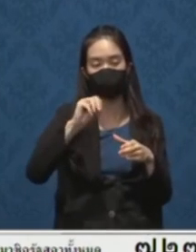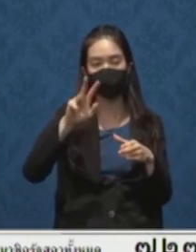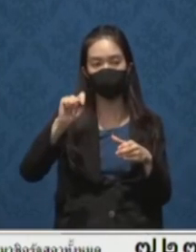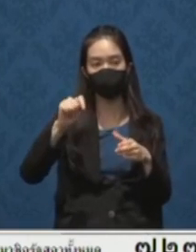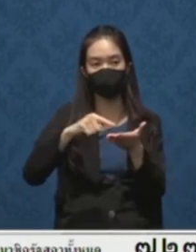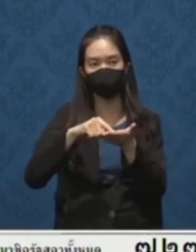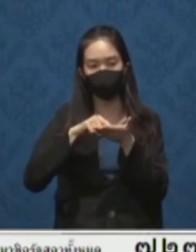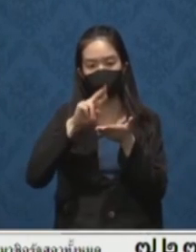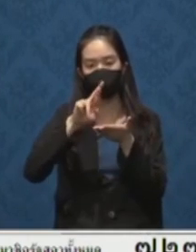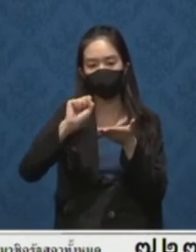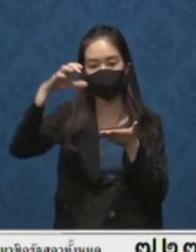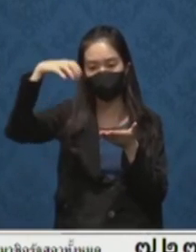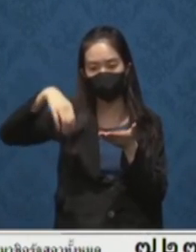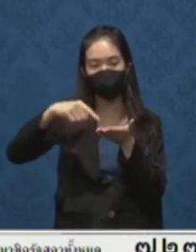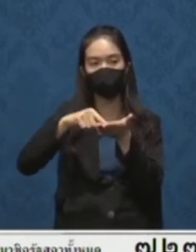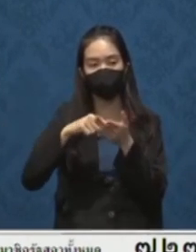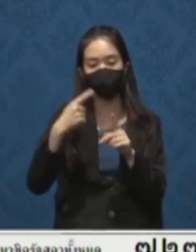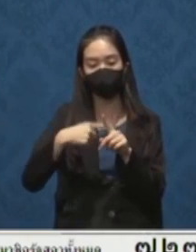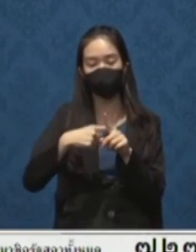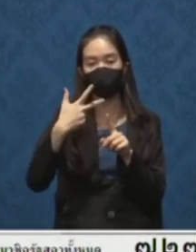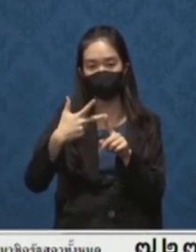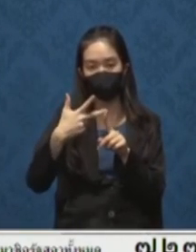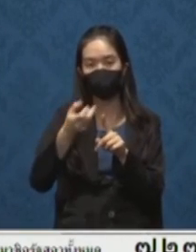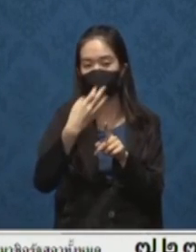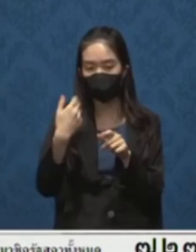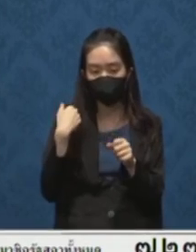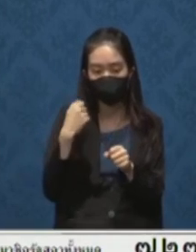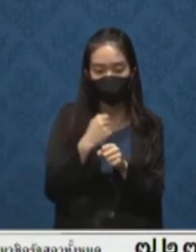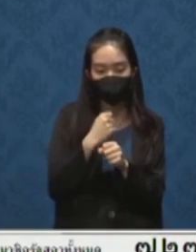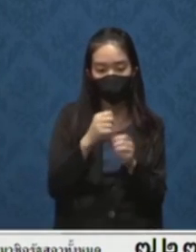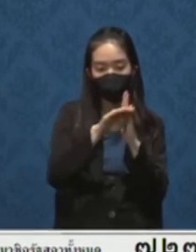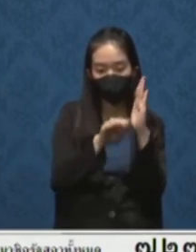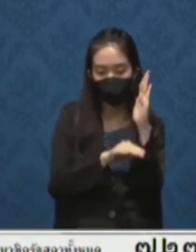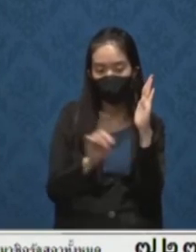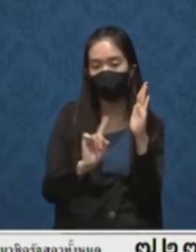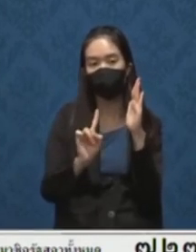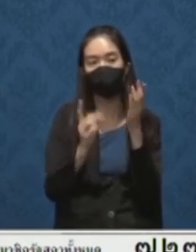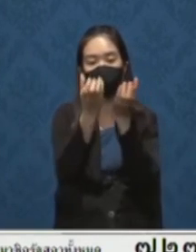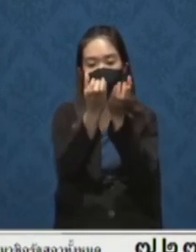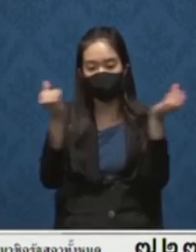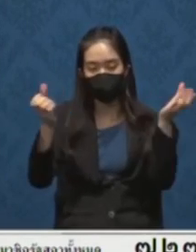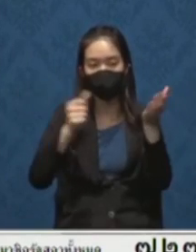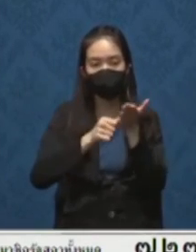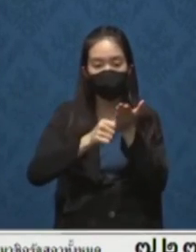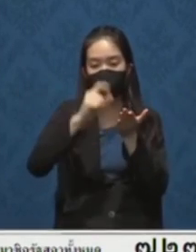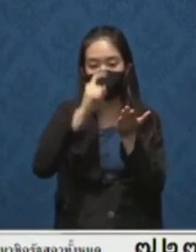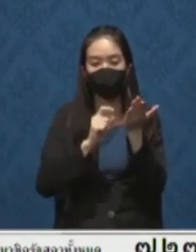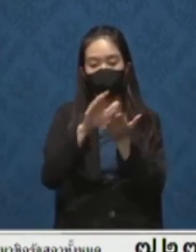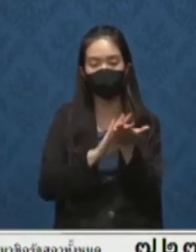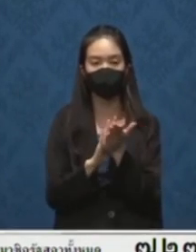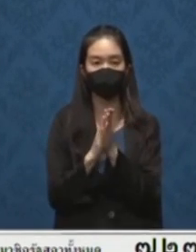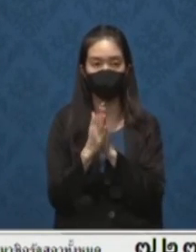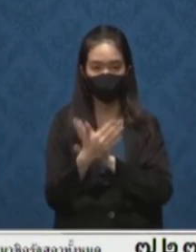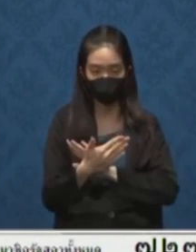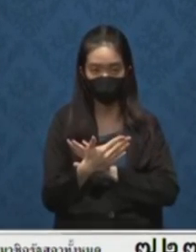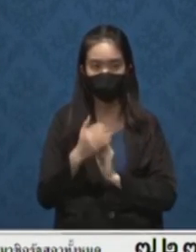รั ศพา ทุก สาม เดือนกำหนด ให้ การ พิจนา ร่าง พ เร่ หยัด เกี่ว กับ การ ปฏิ รป ประเทศกระ